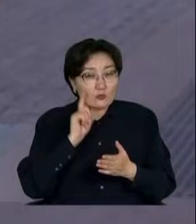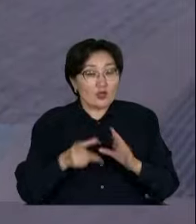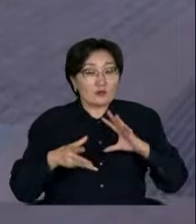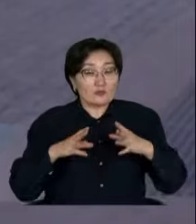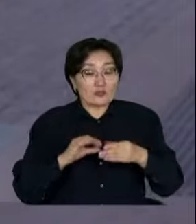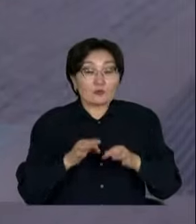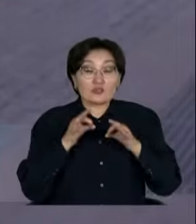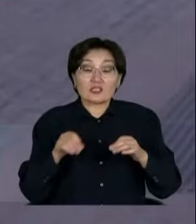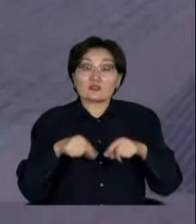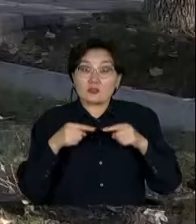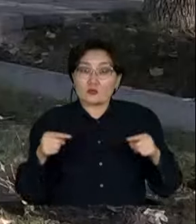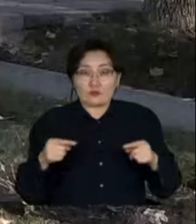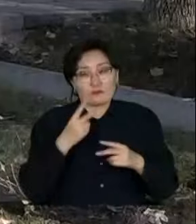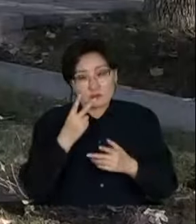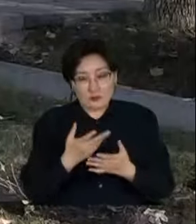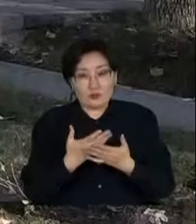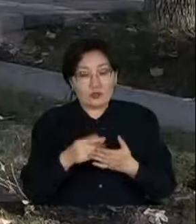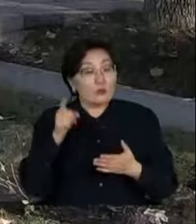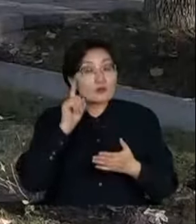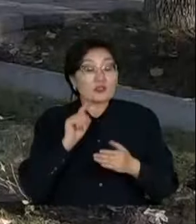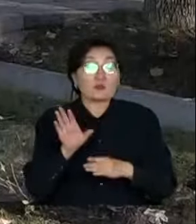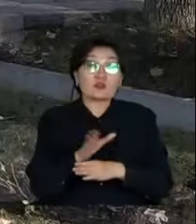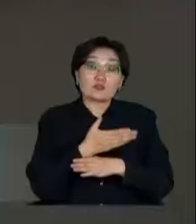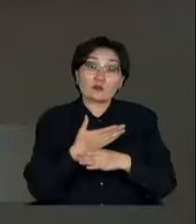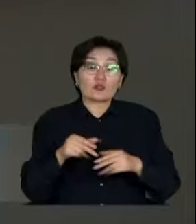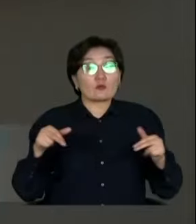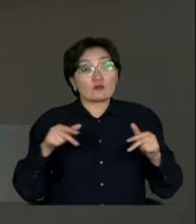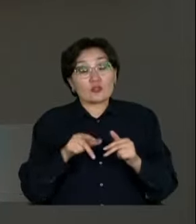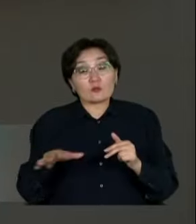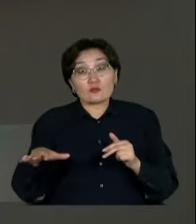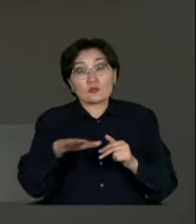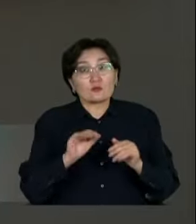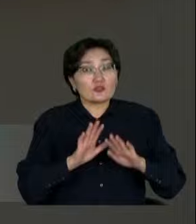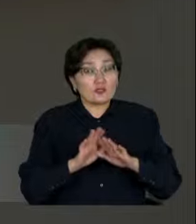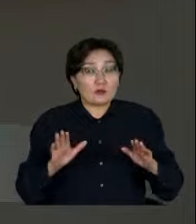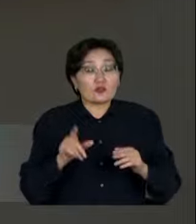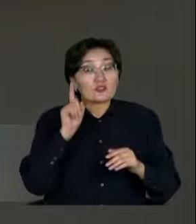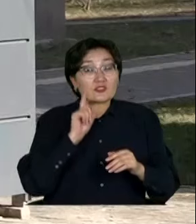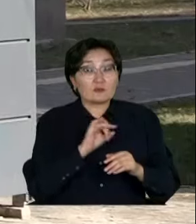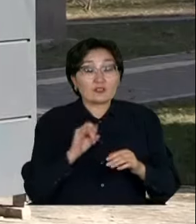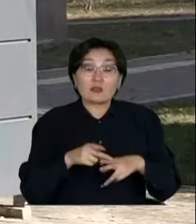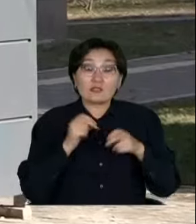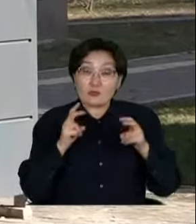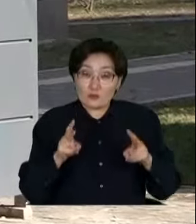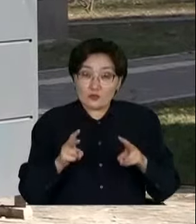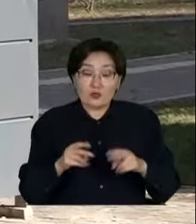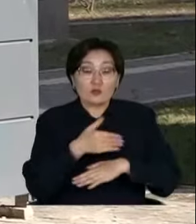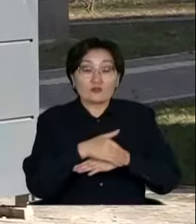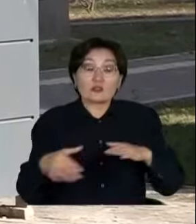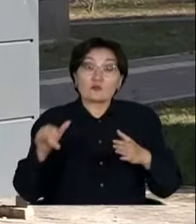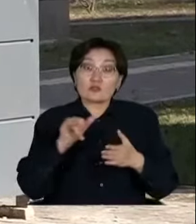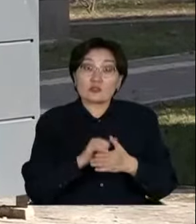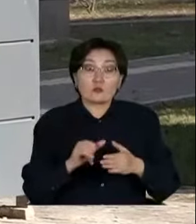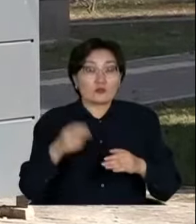скажу, что разница заметна. Наслаждаться прогулкой по пешеходной зоне не только приятно, но и безопасно. На улице